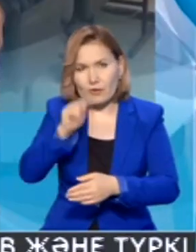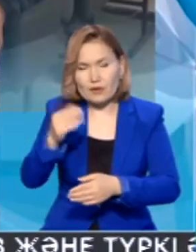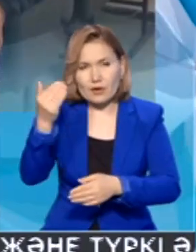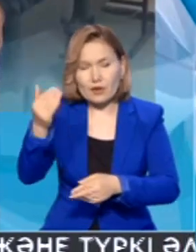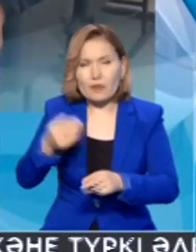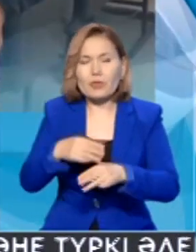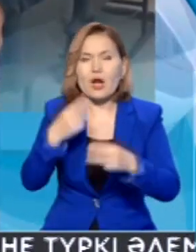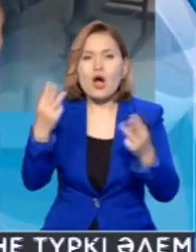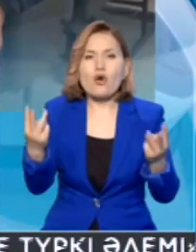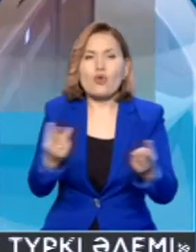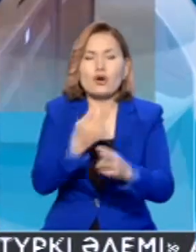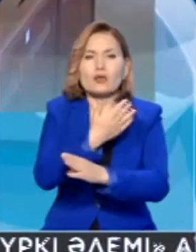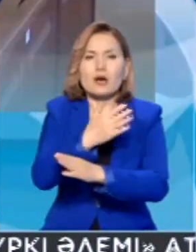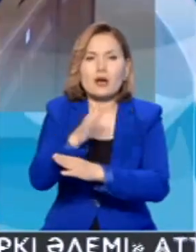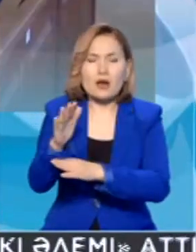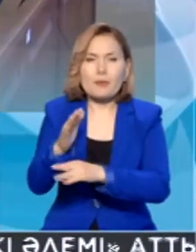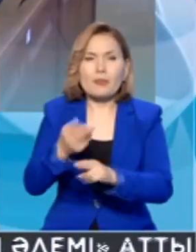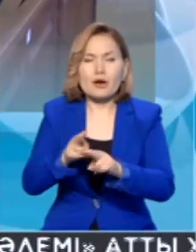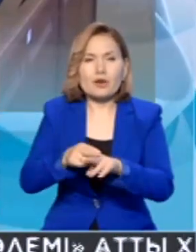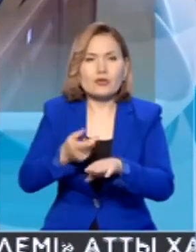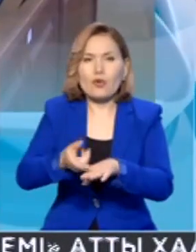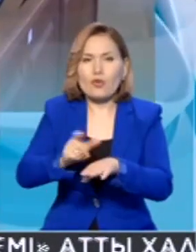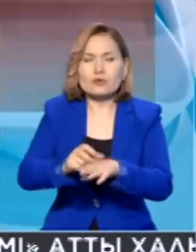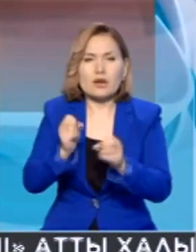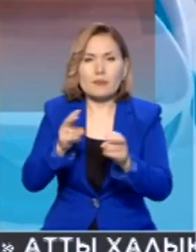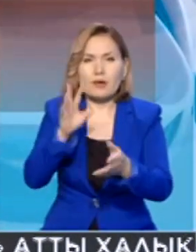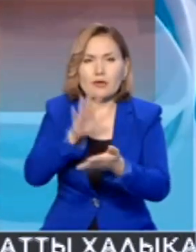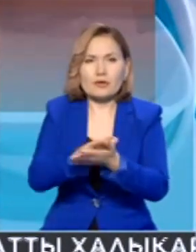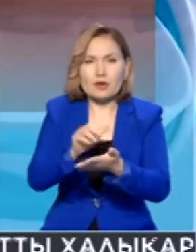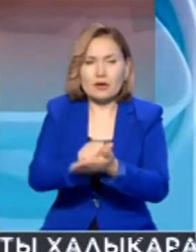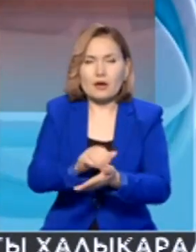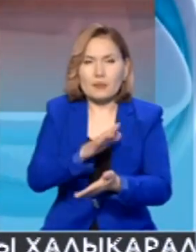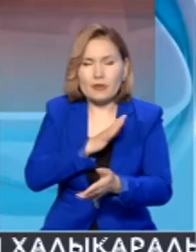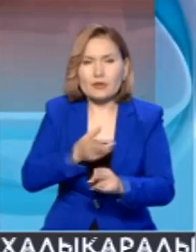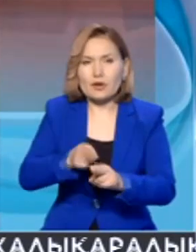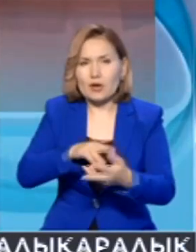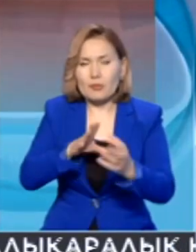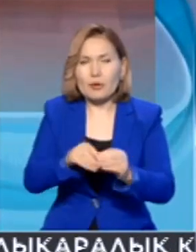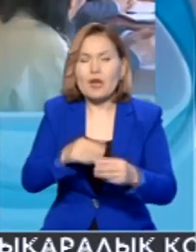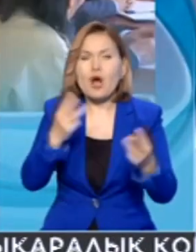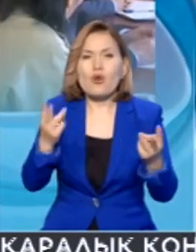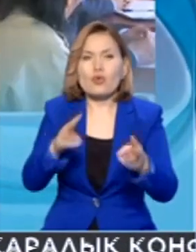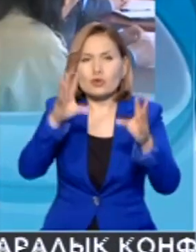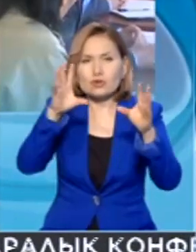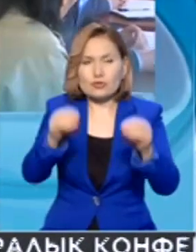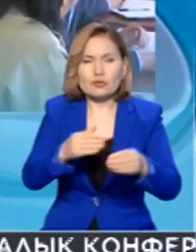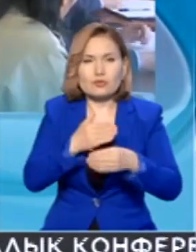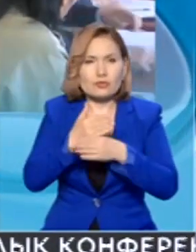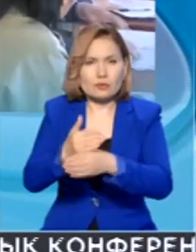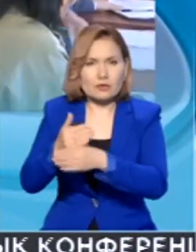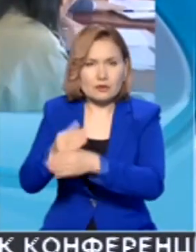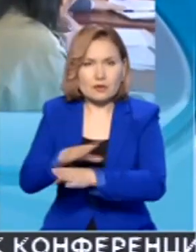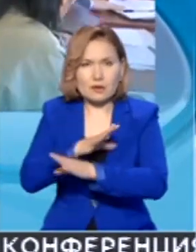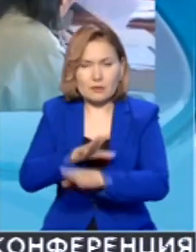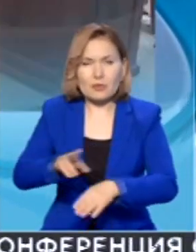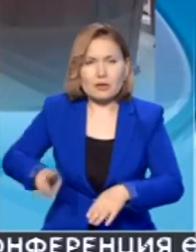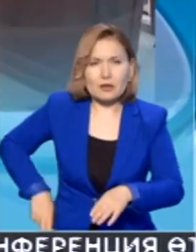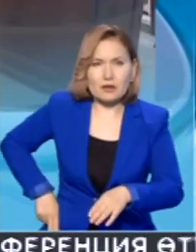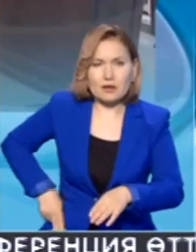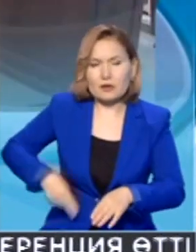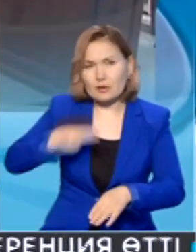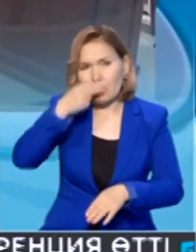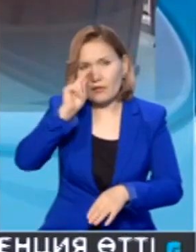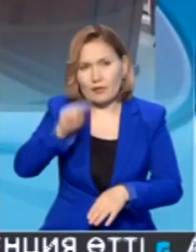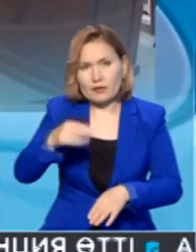өрт қауіптілігі 5-ші деңгейге жеткендіктен қандай да бір жұмыс жүргізуге тыйым салынуы тиіс болатын. Соны